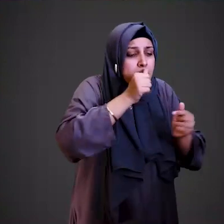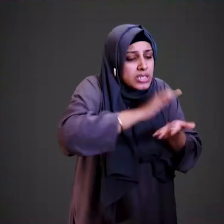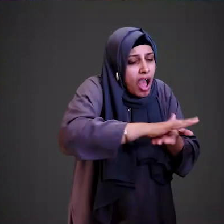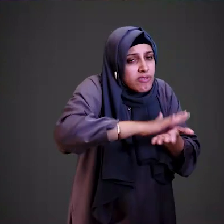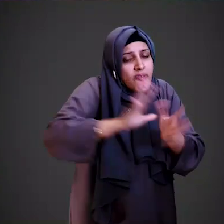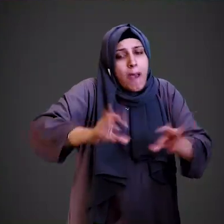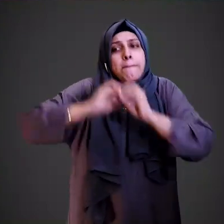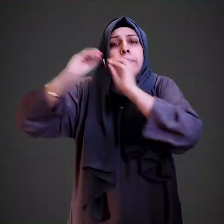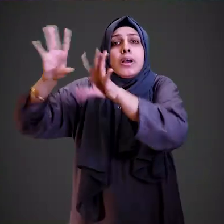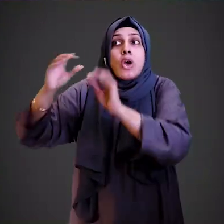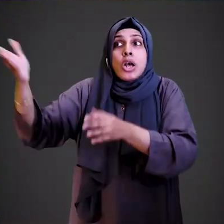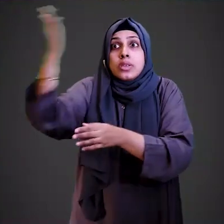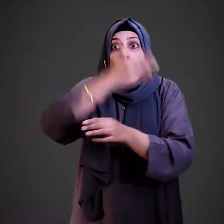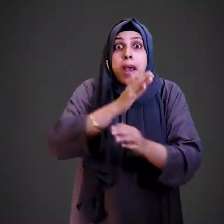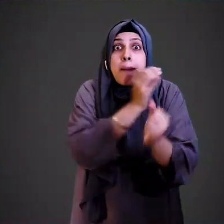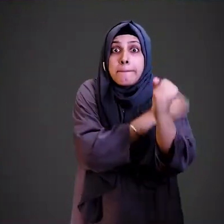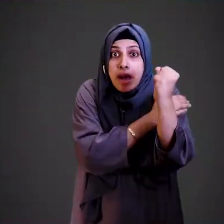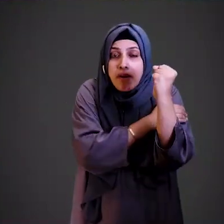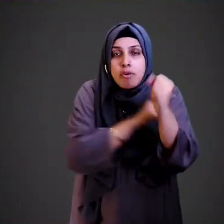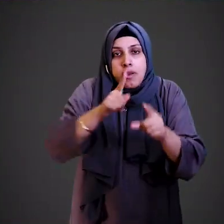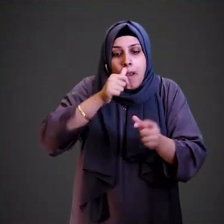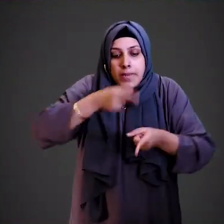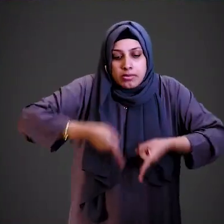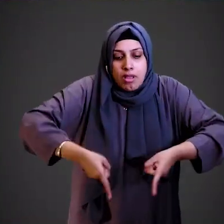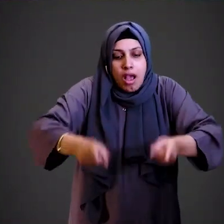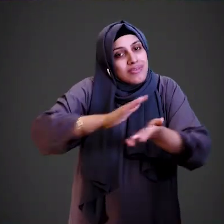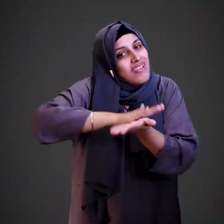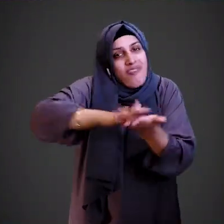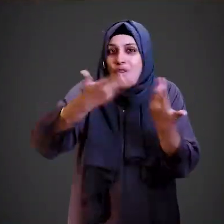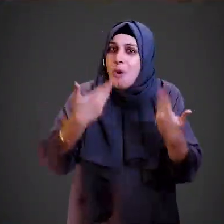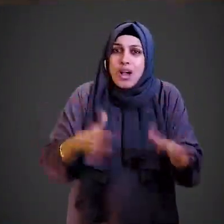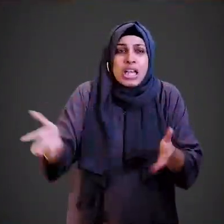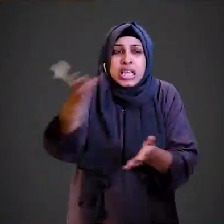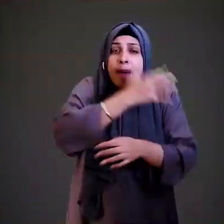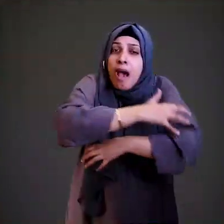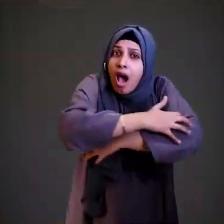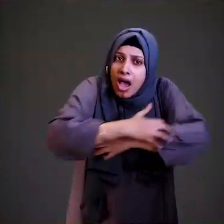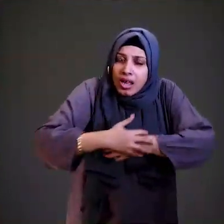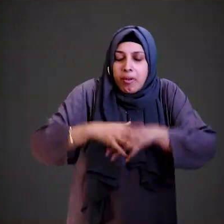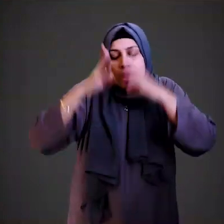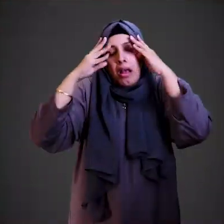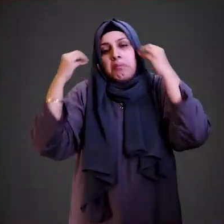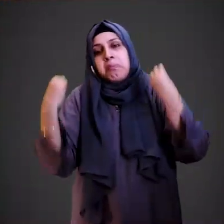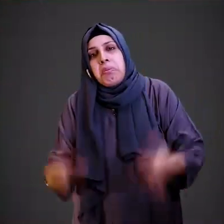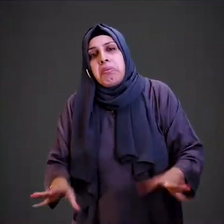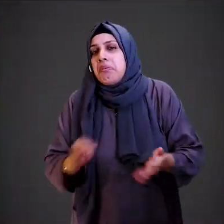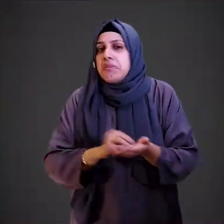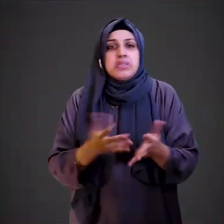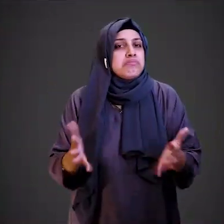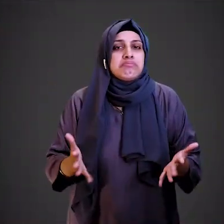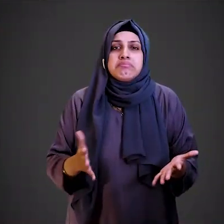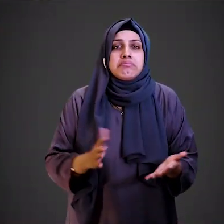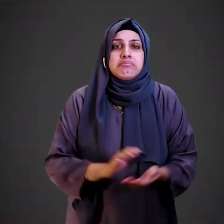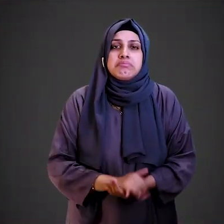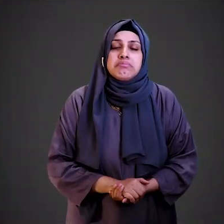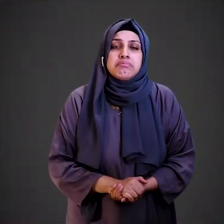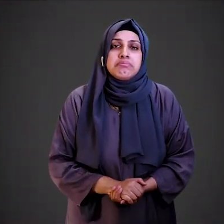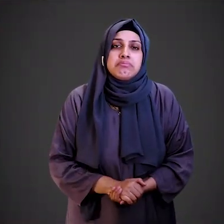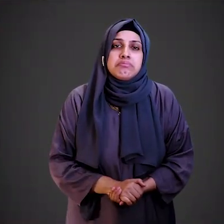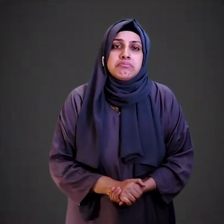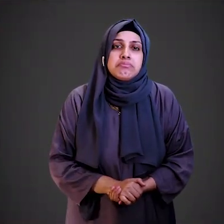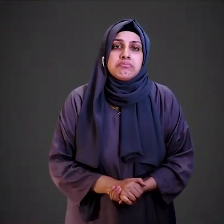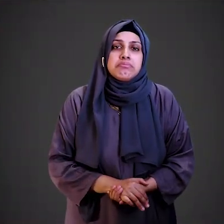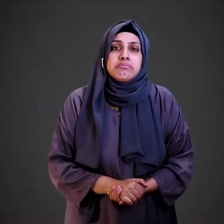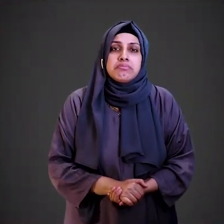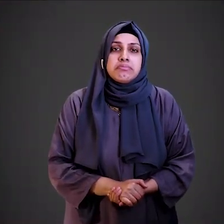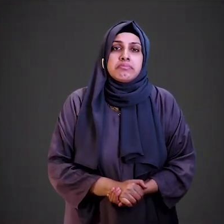कुछ जो पावरफुल थे वो उन्होंने अपनी गलियाँ वगैरह साफ़ करवा ली और कुछ भी नहीं, अपना जो गरीब बंदा था वो उधर ही तरफता रहा है।